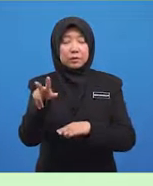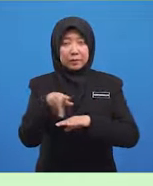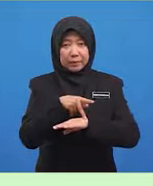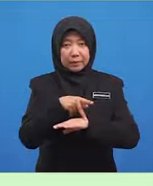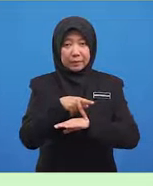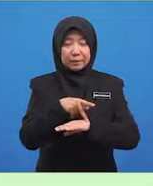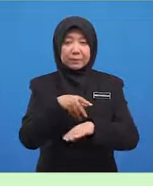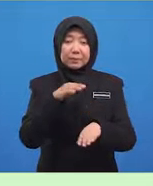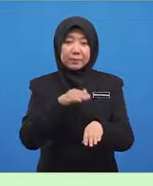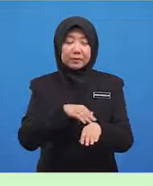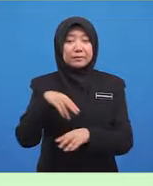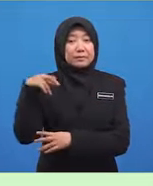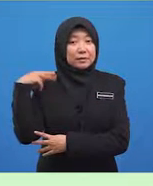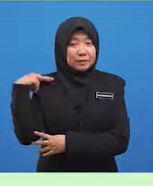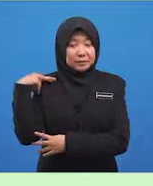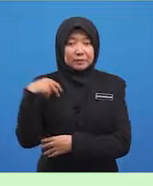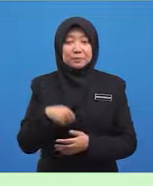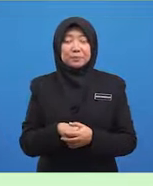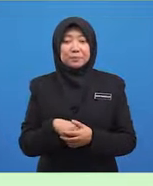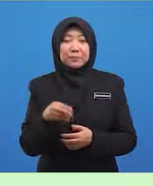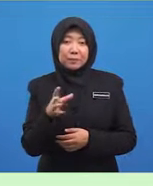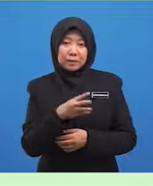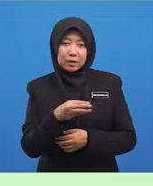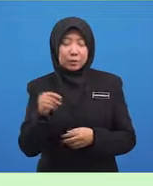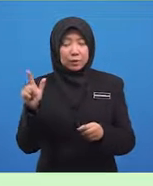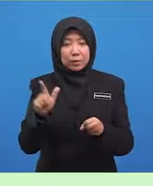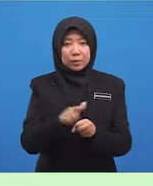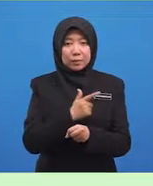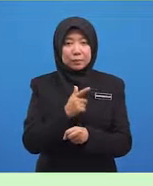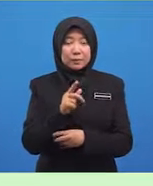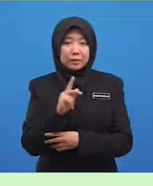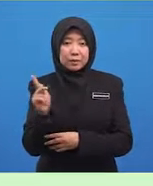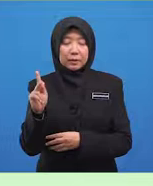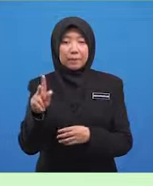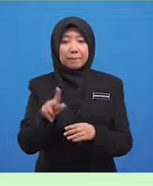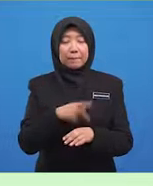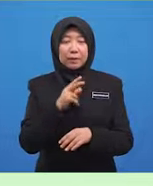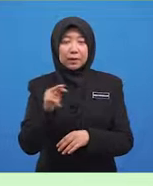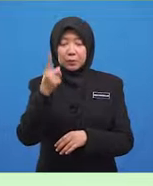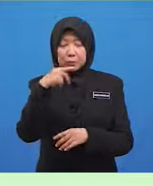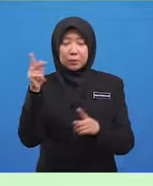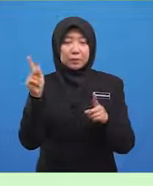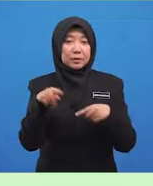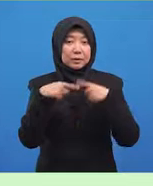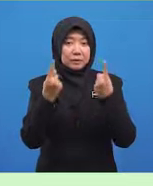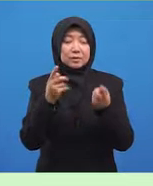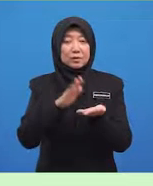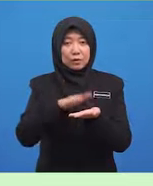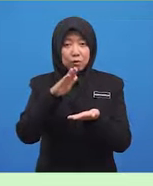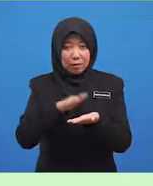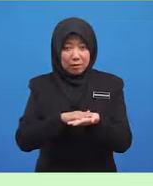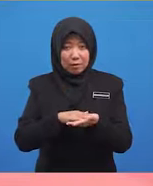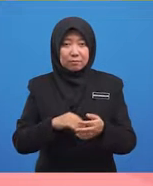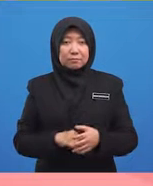dipakai pada kaki dan melengkapkan pakaian untuk ke sekolah.